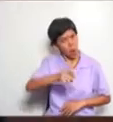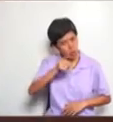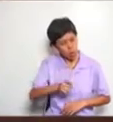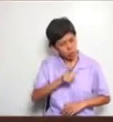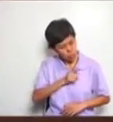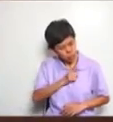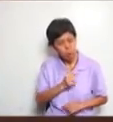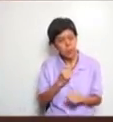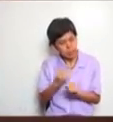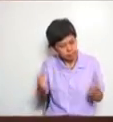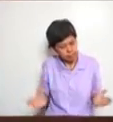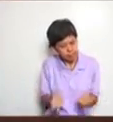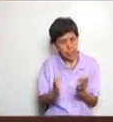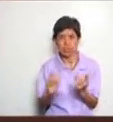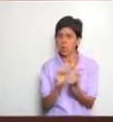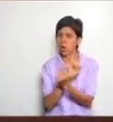คนทต่สล้สคมไปดีข้น Hahah